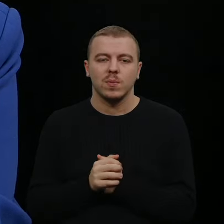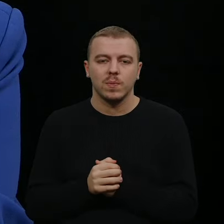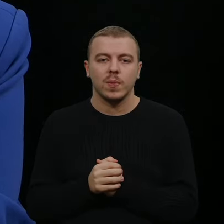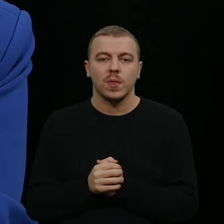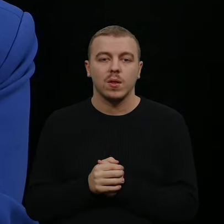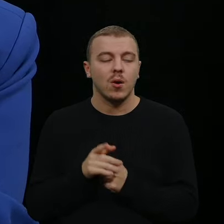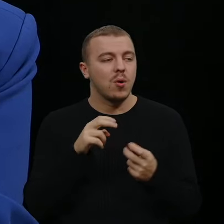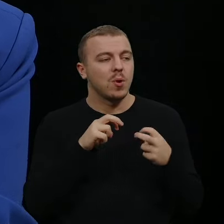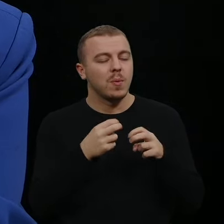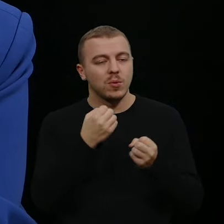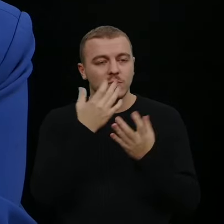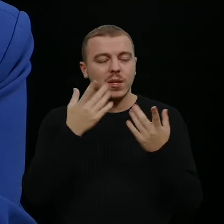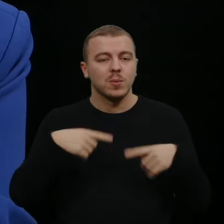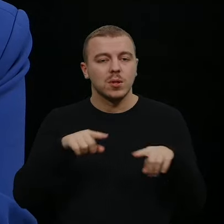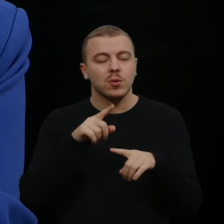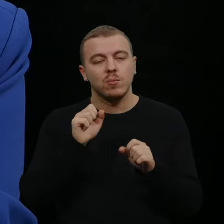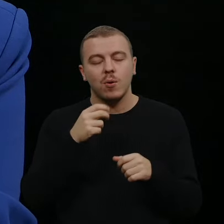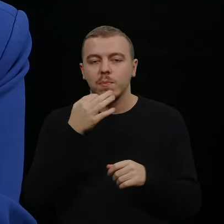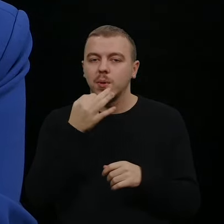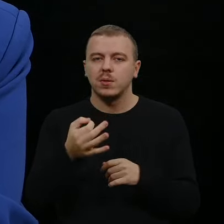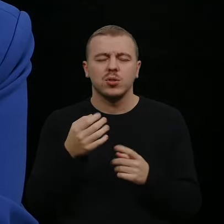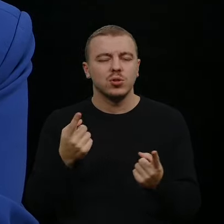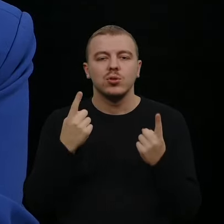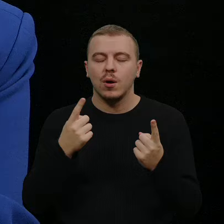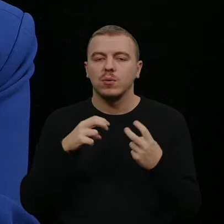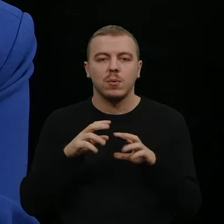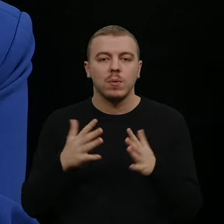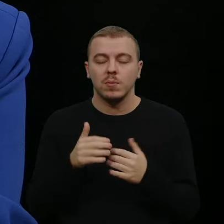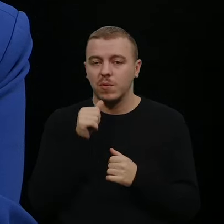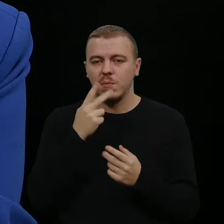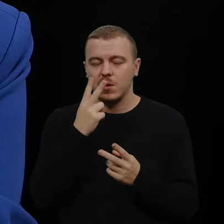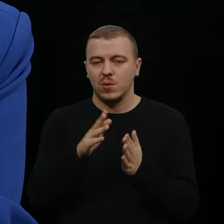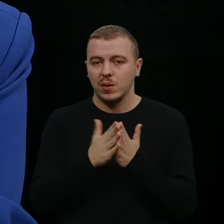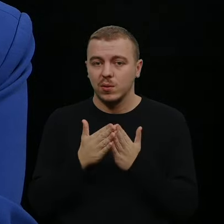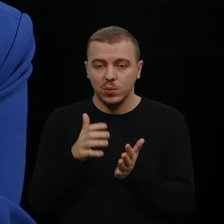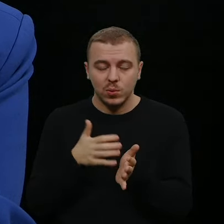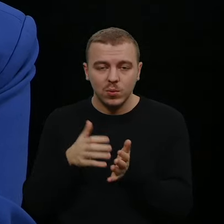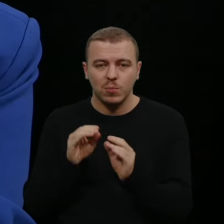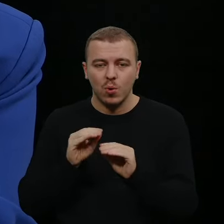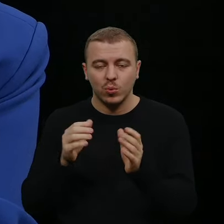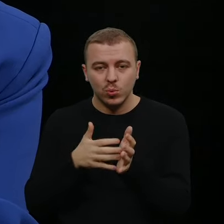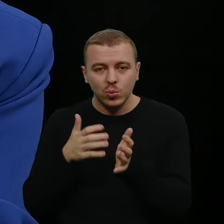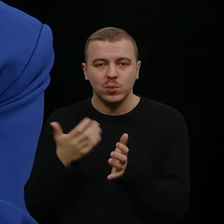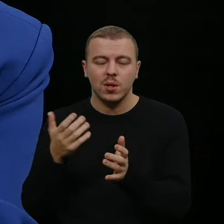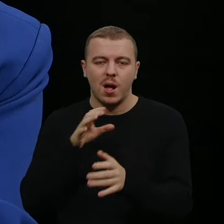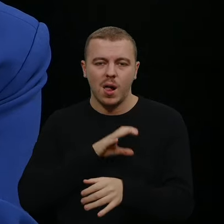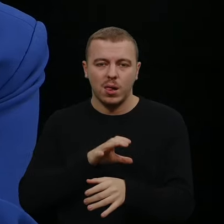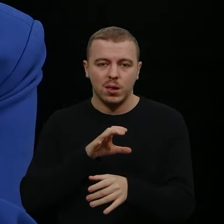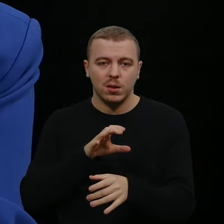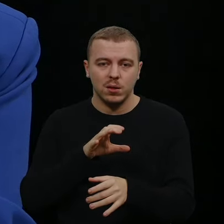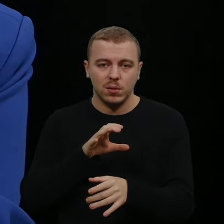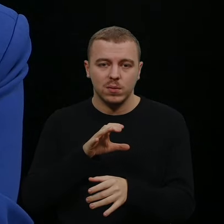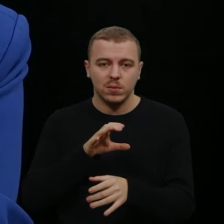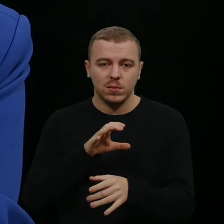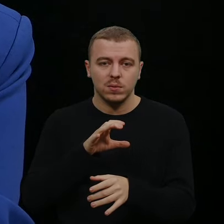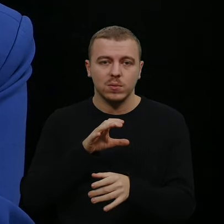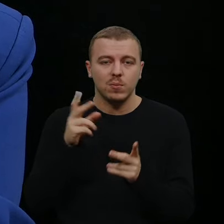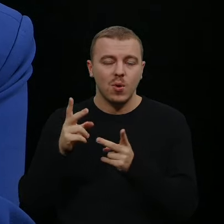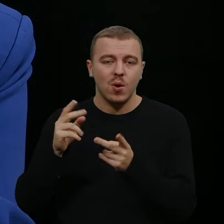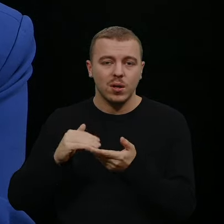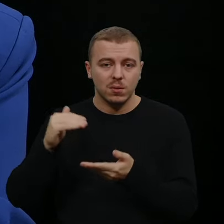problemą švietimo sektoriuje įvardintumėte kaip didžiausia, nes kalbama apie vadovėlių trūkumą, mokytojų algų,